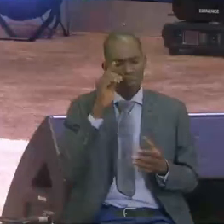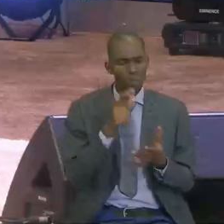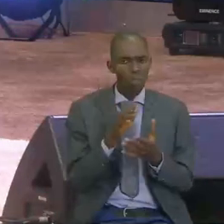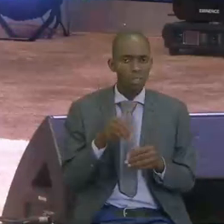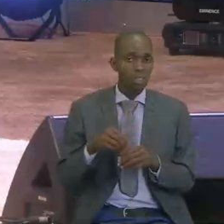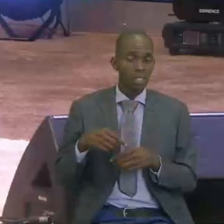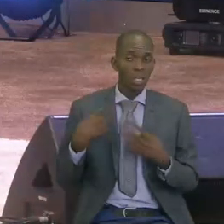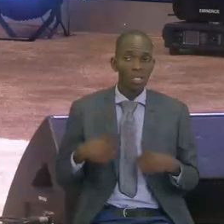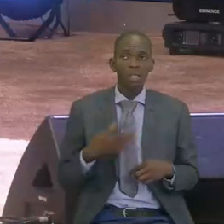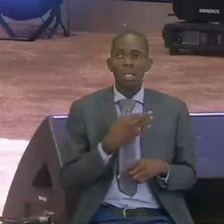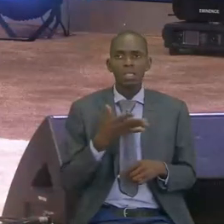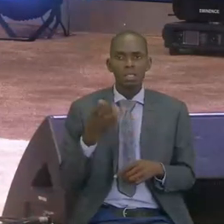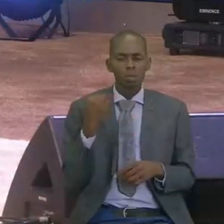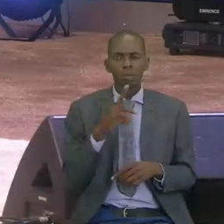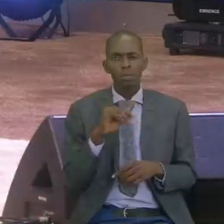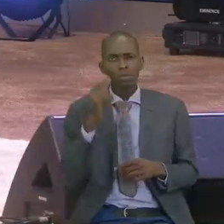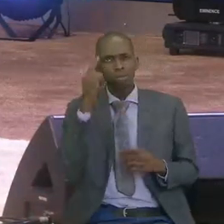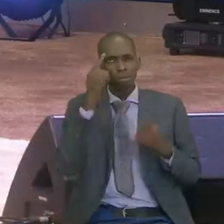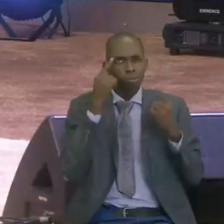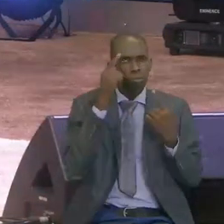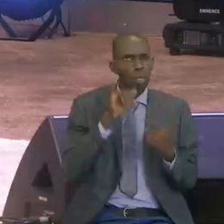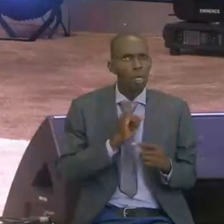pas de doute.